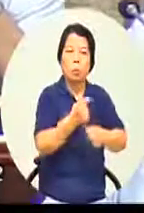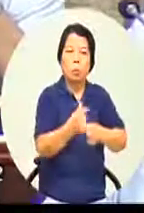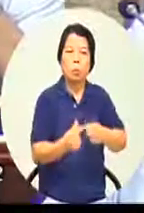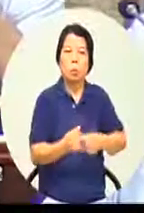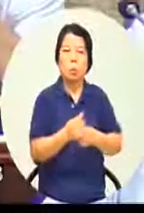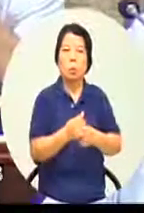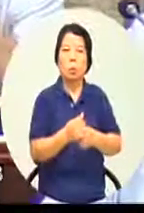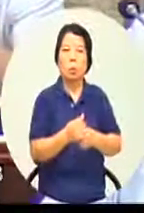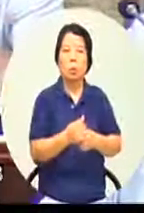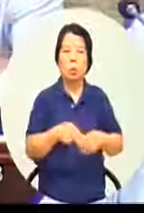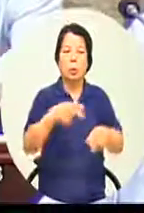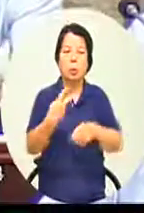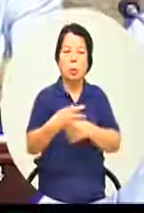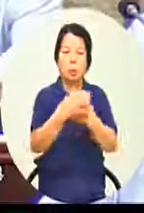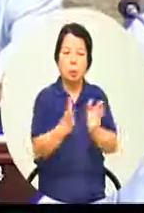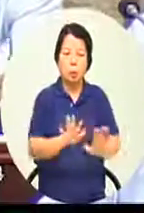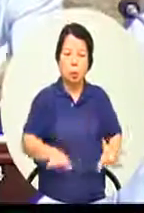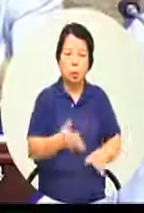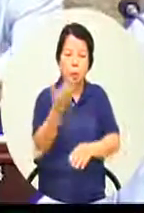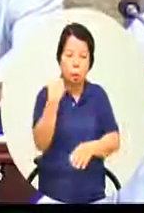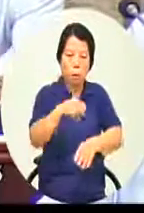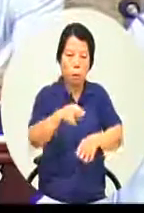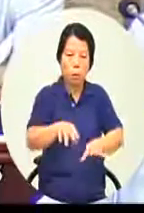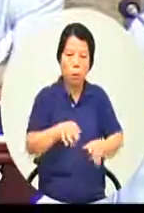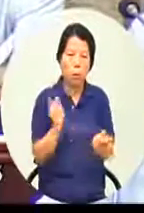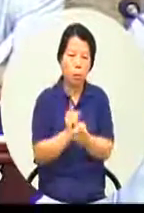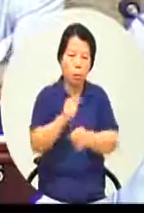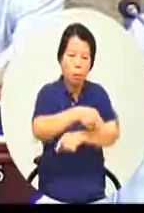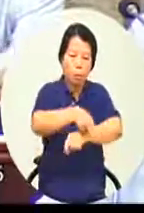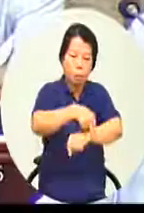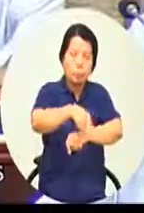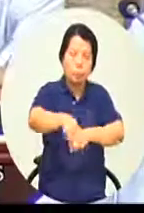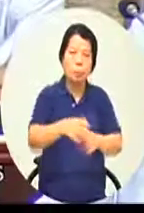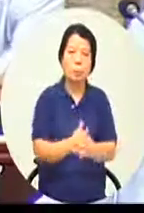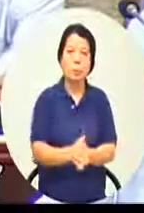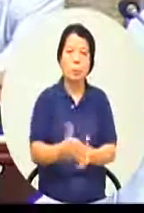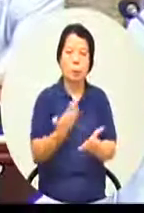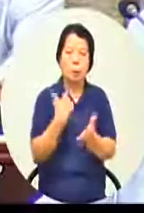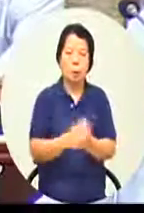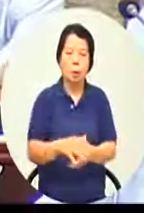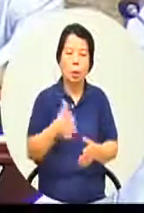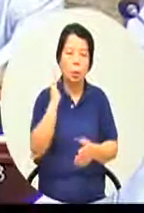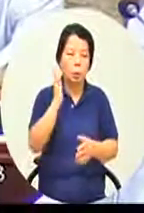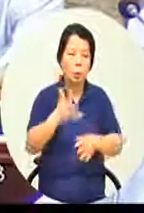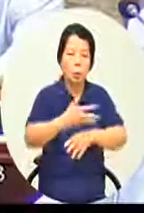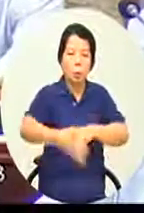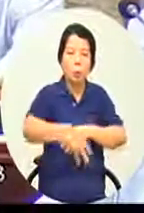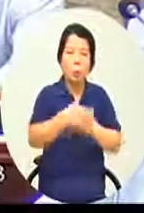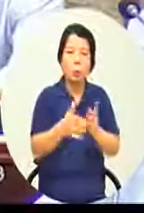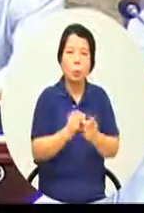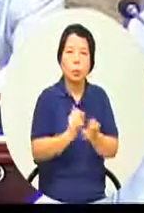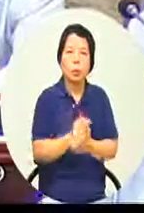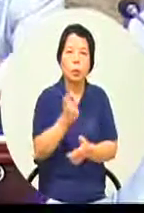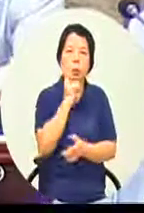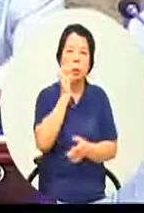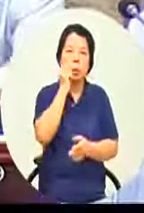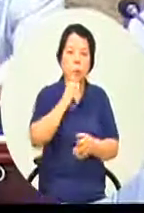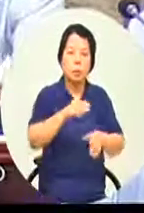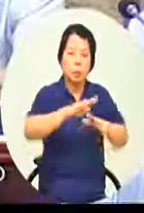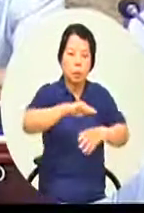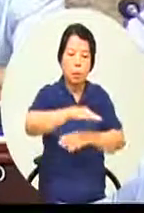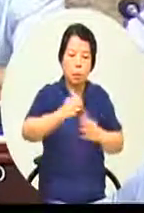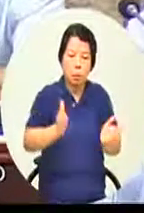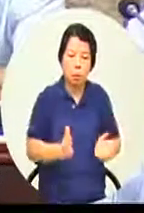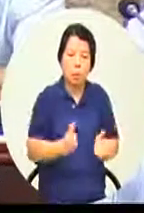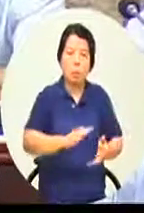设计的阶段。那这个设计阶段里面，其实他们原先所采用的部分，就是用排水带，然后那个钢板桩跟预压的方